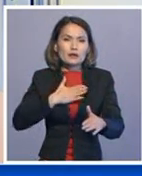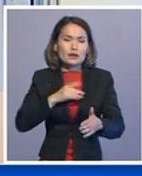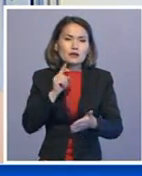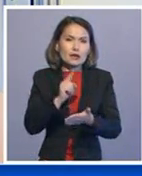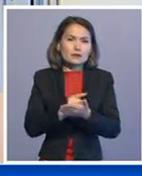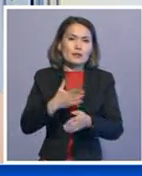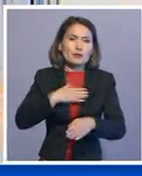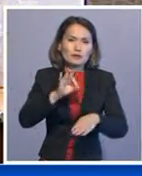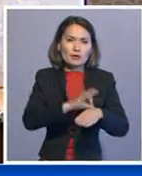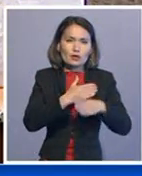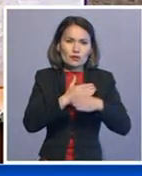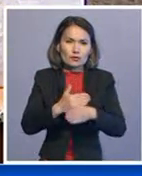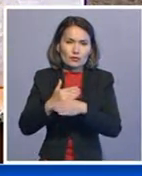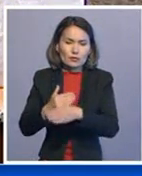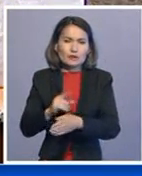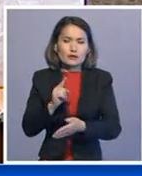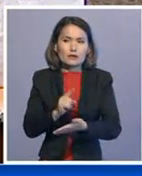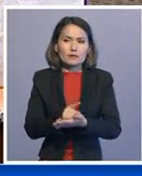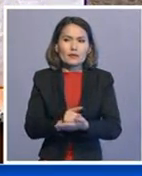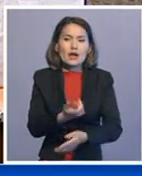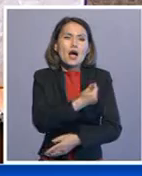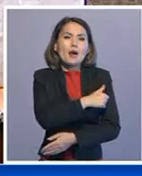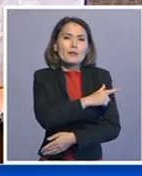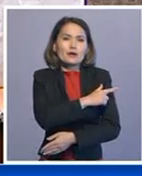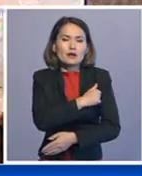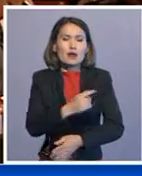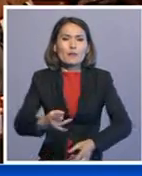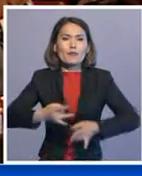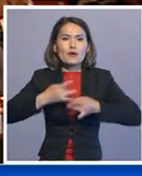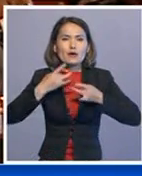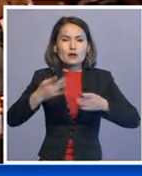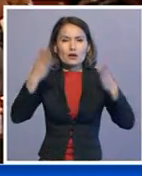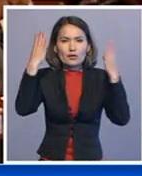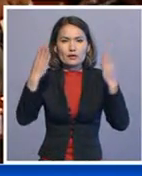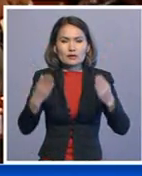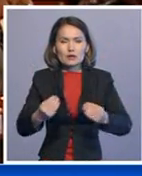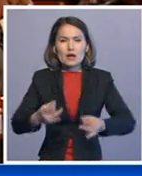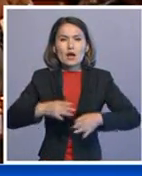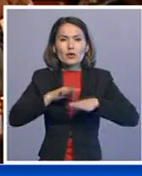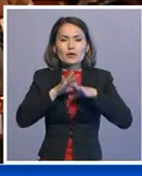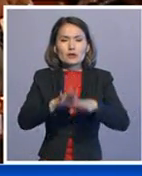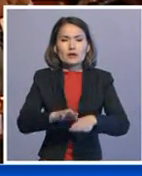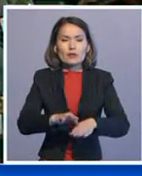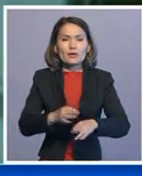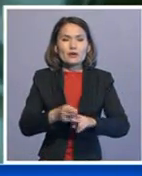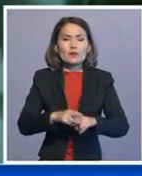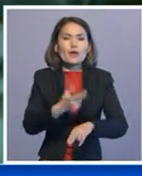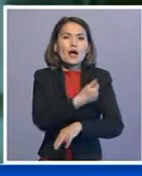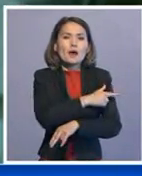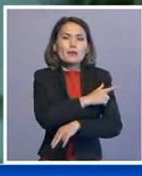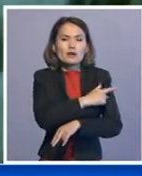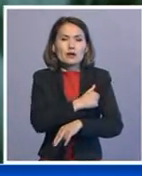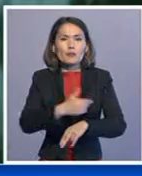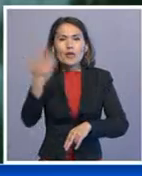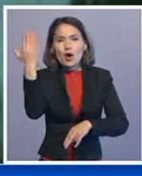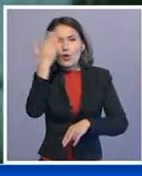көп шаралар жүргізіліп жатыр. Мейірбикелердің кәсіби мерекесі мегаполисте салтанатты кешпен басталды. Алдымен медбикелер жайлы деректі